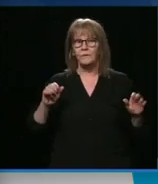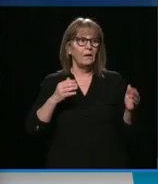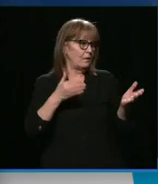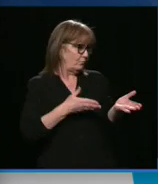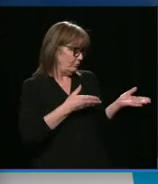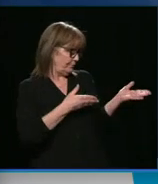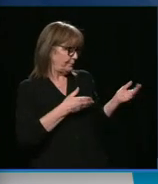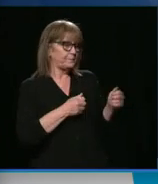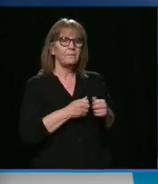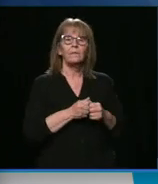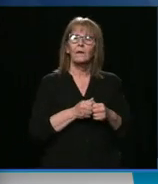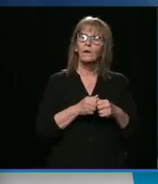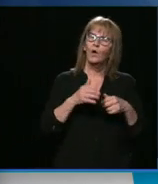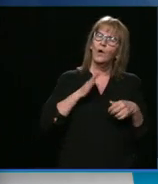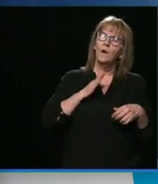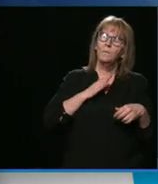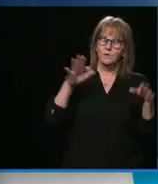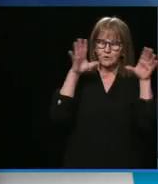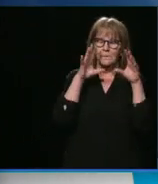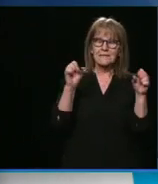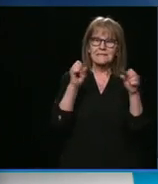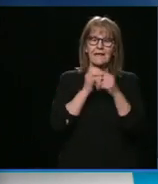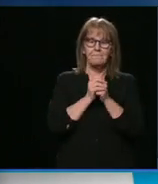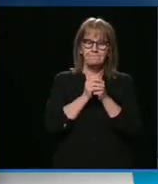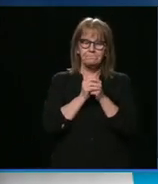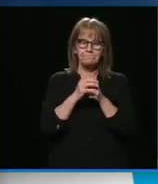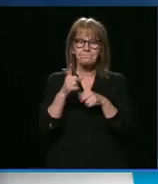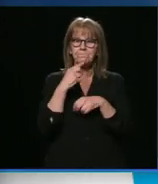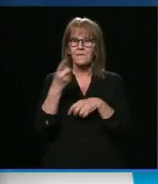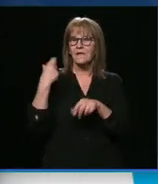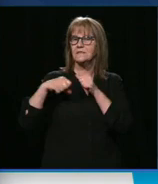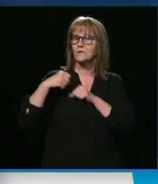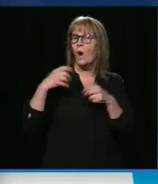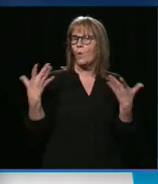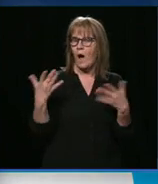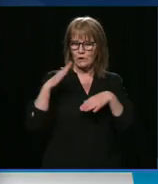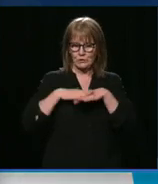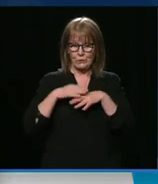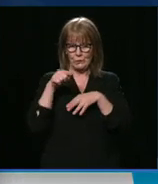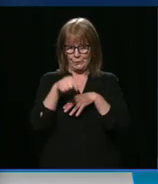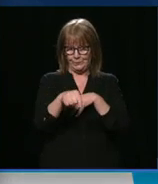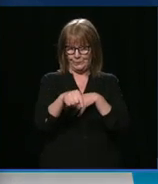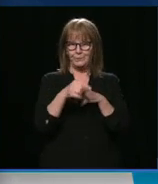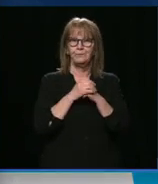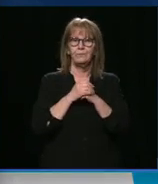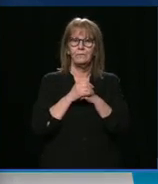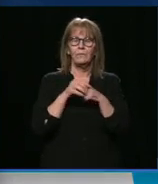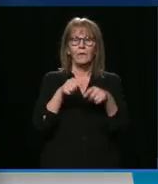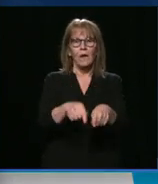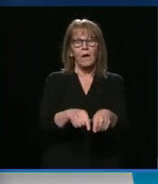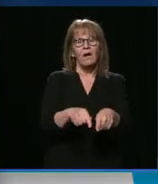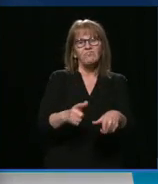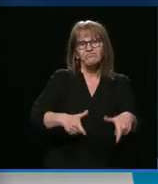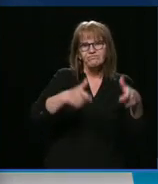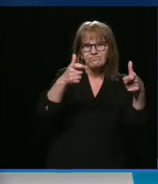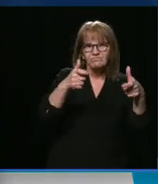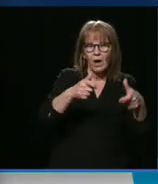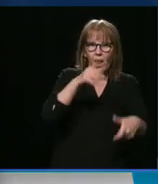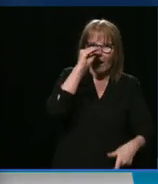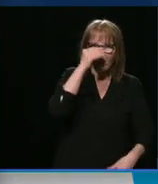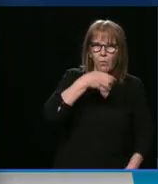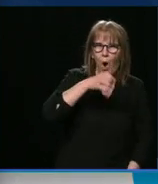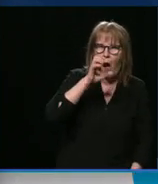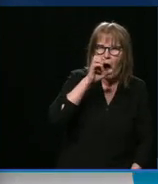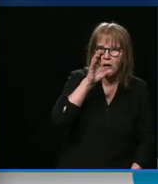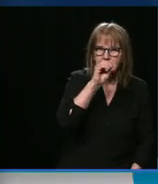Monsieur le Président, voici la réalité qu'ont vécu certains de mes citoyens lors de ce scandale. Un homme n'avait pas bu pendant 10 jours avec sa langue gercée et des joues